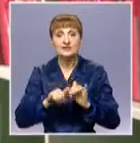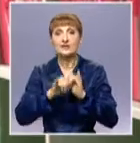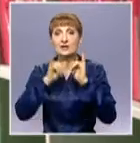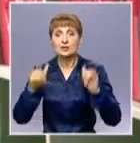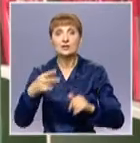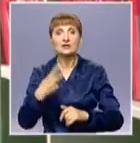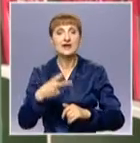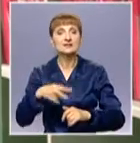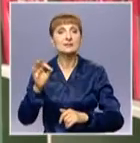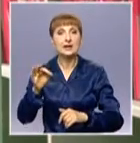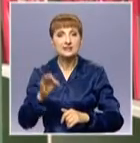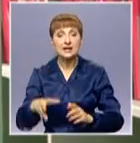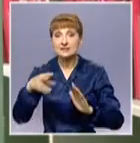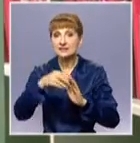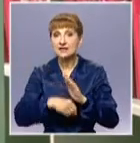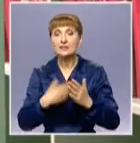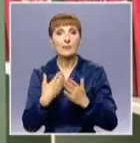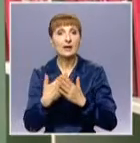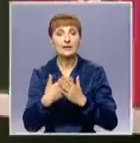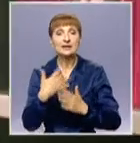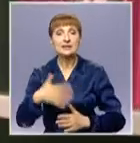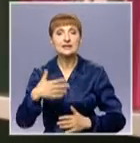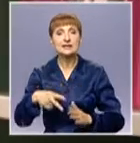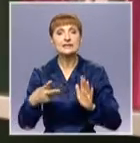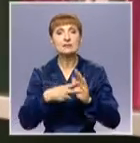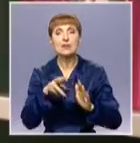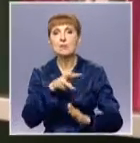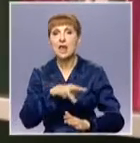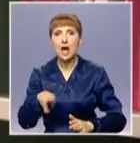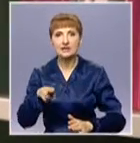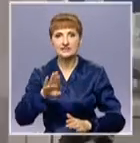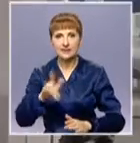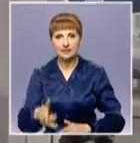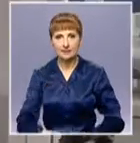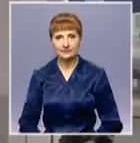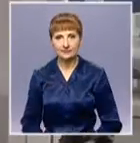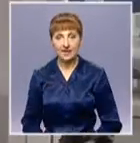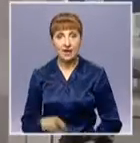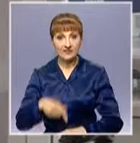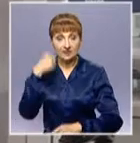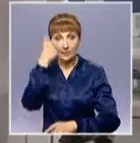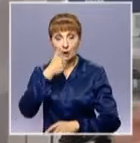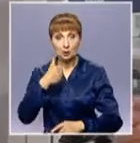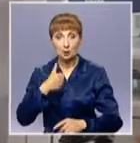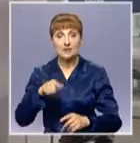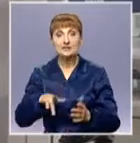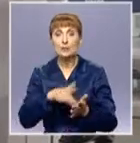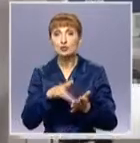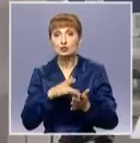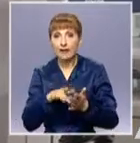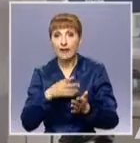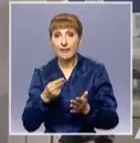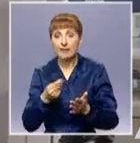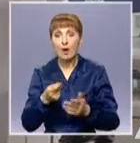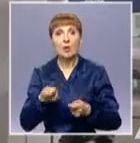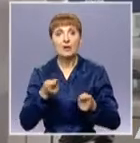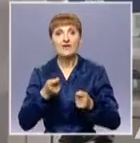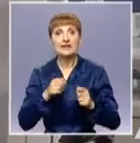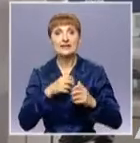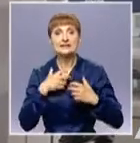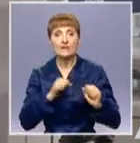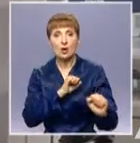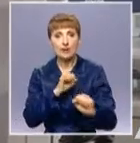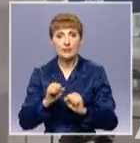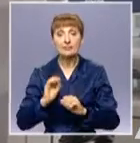на 20% и составил порядка 57 миллиардов тенге. В этом году из местного бюджета управлению